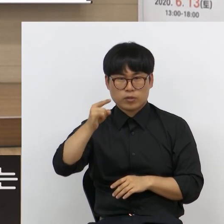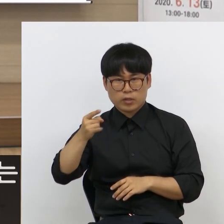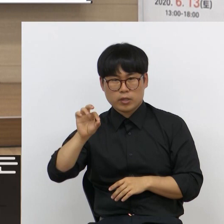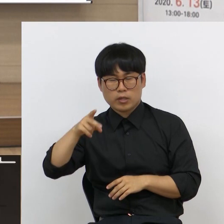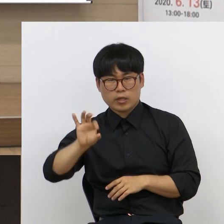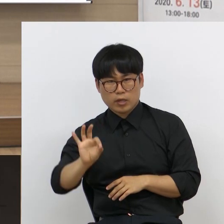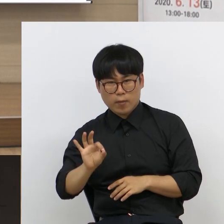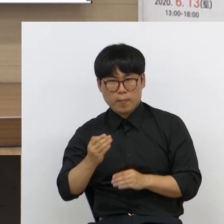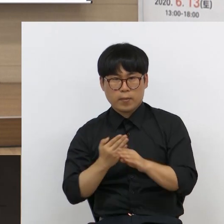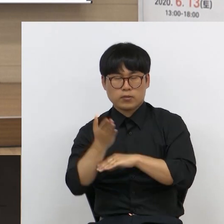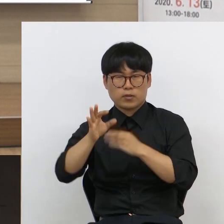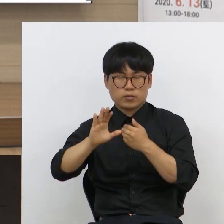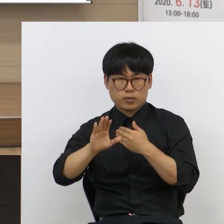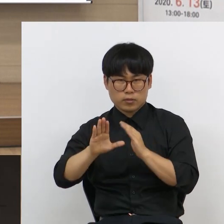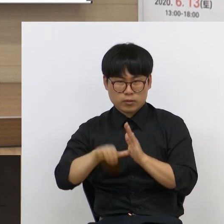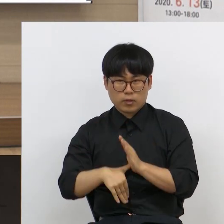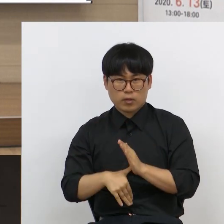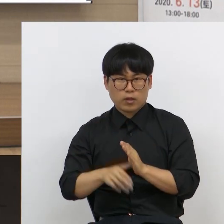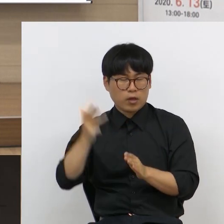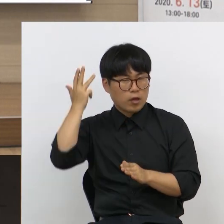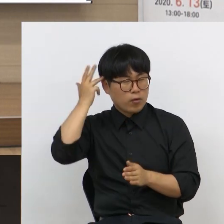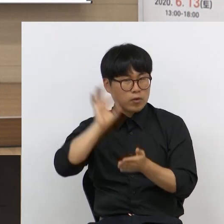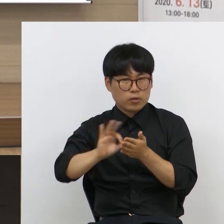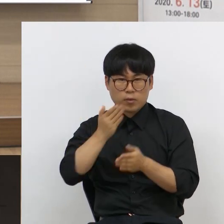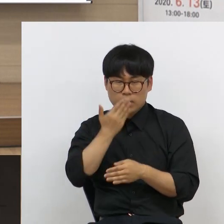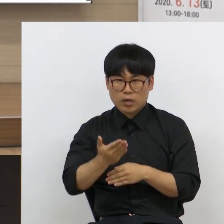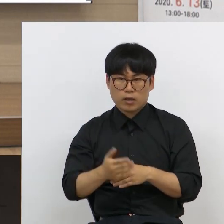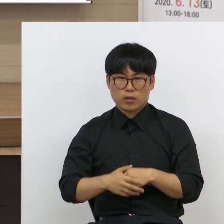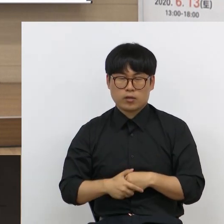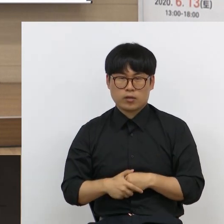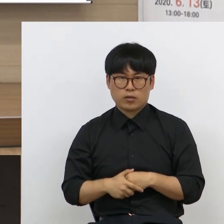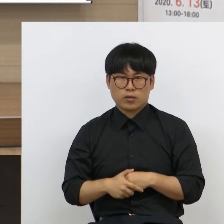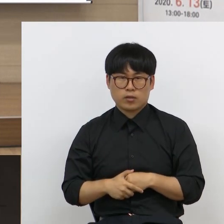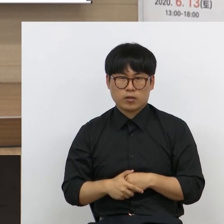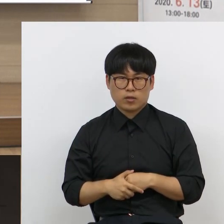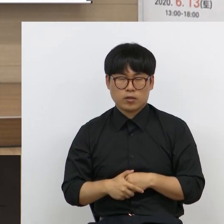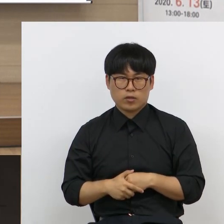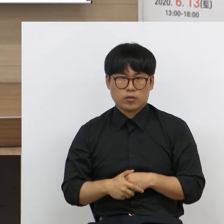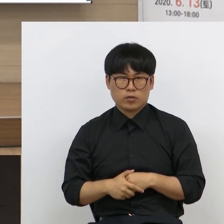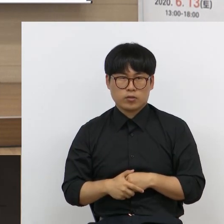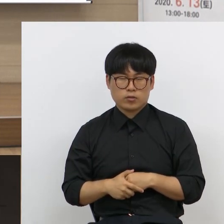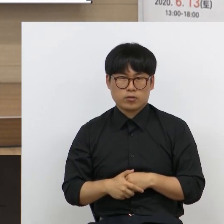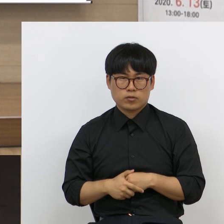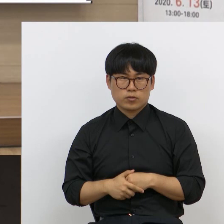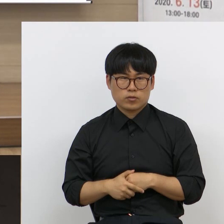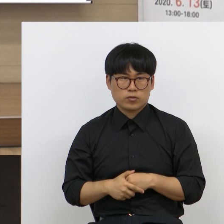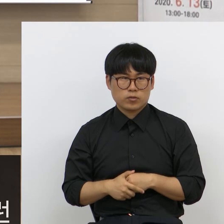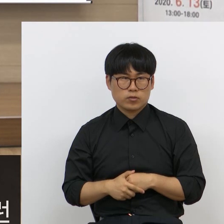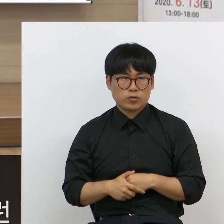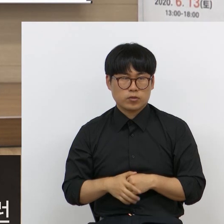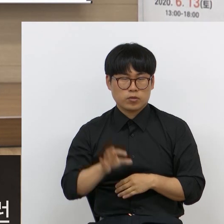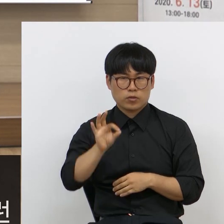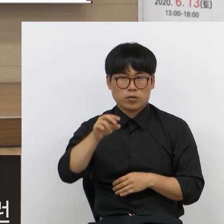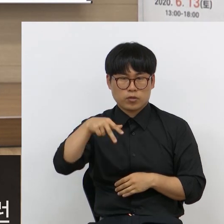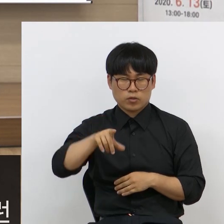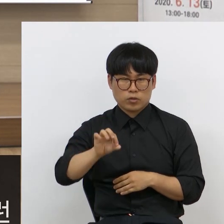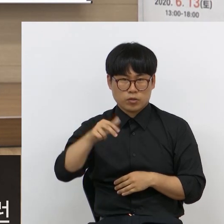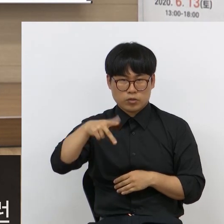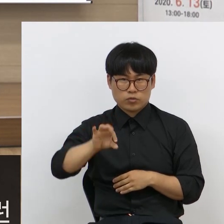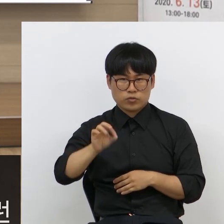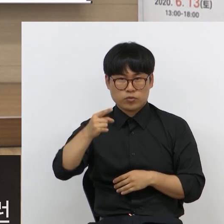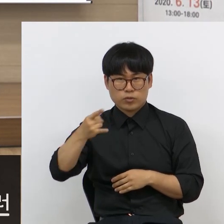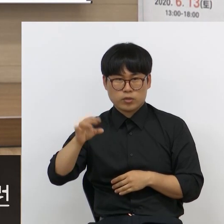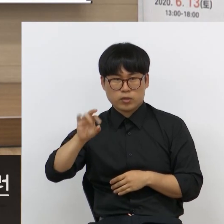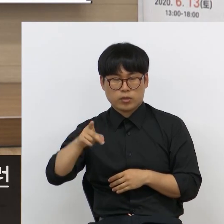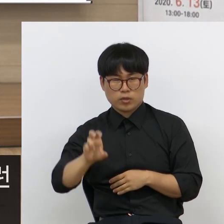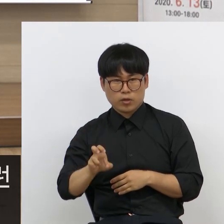와우 이식이 가능할 거예요. 아마 이제 중이염이 있는 환자들이 와우 이식을 받을 수 있는지 이런 질문인데. 요 중이염도 예를 들어 소아